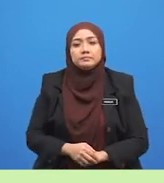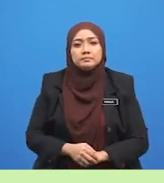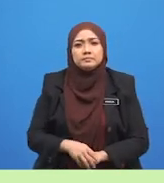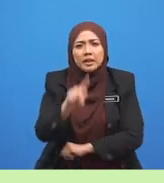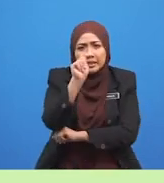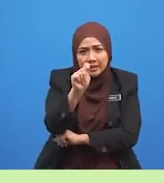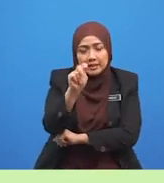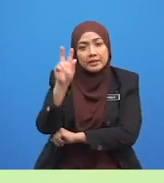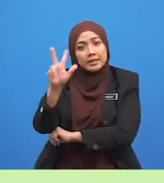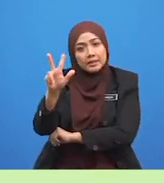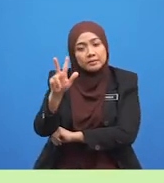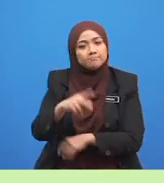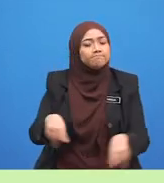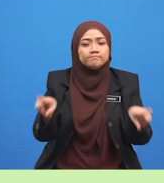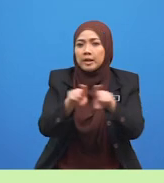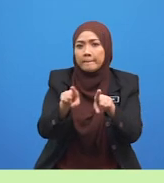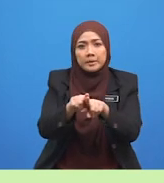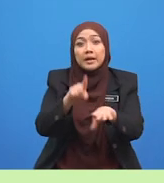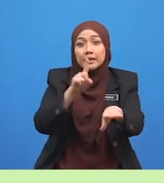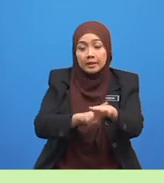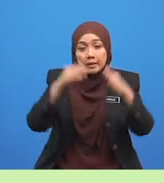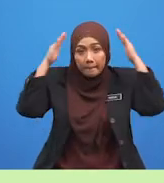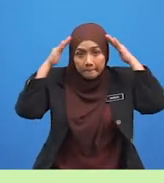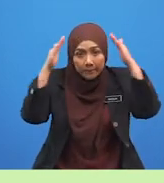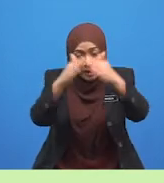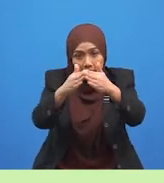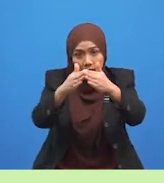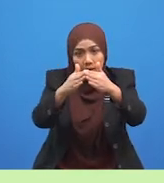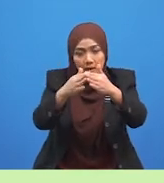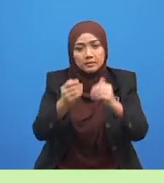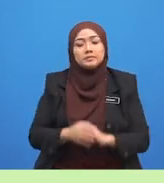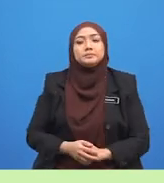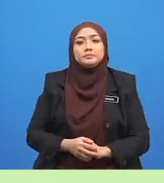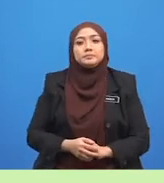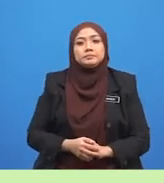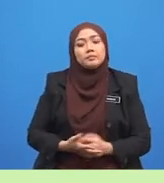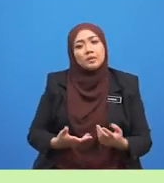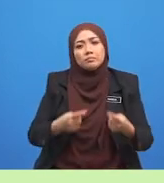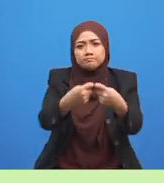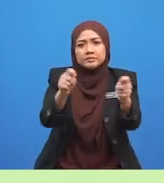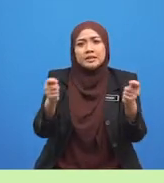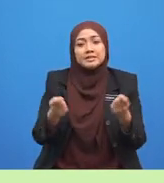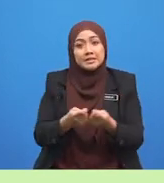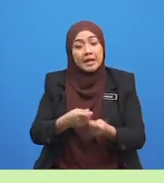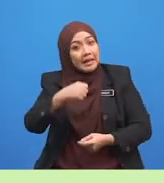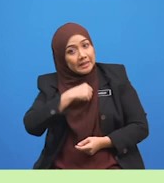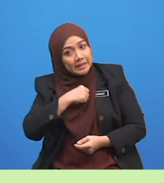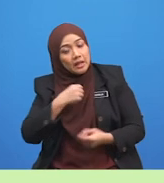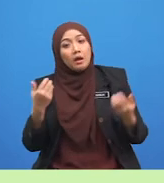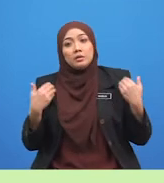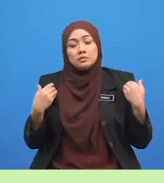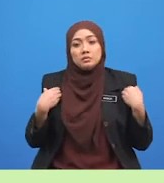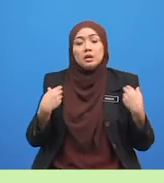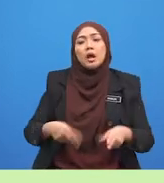T3 juga terdapat di negeri Pahang. Juga merupakan tasik semulajadi. Tasik ini